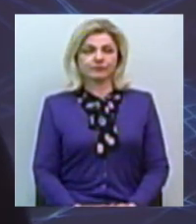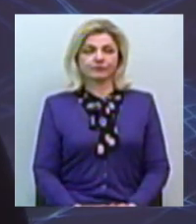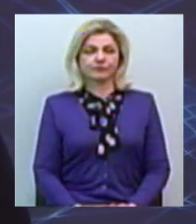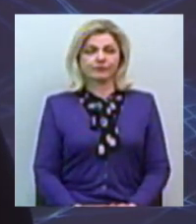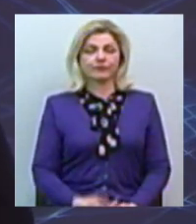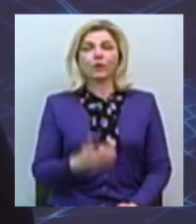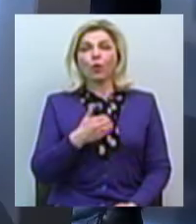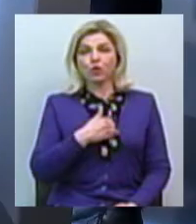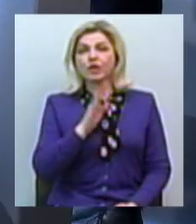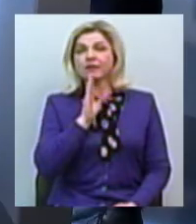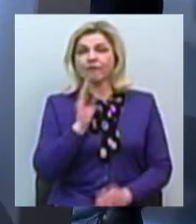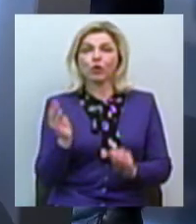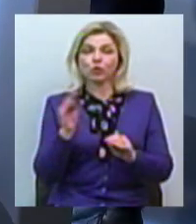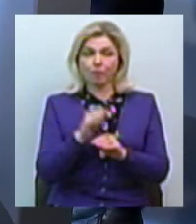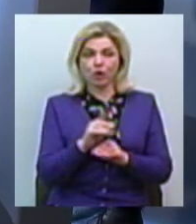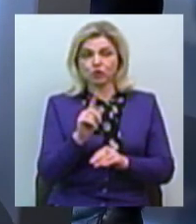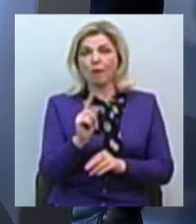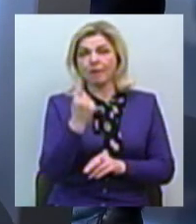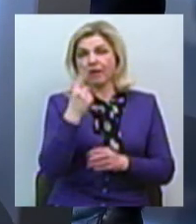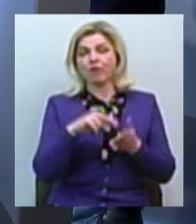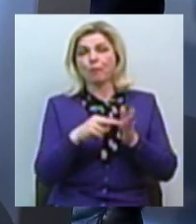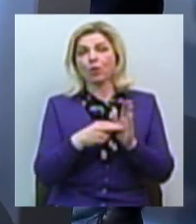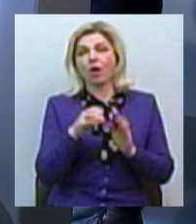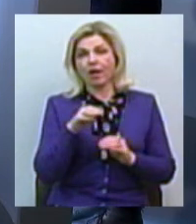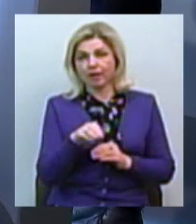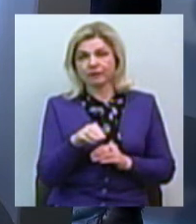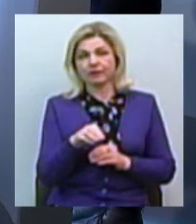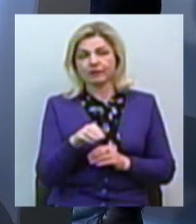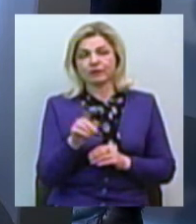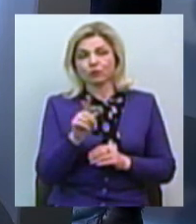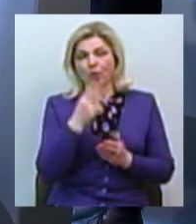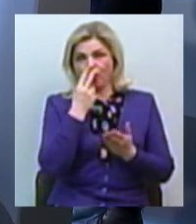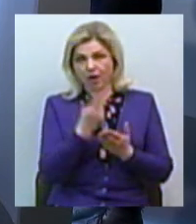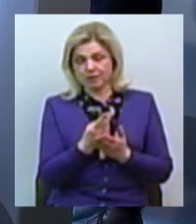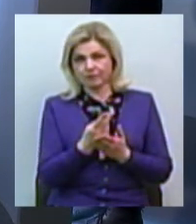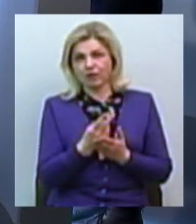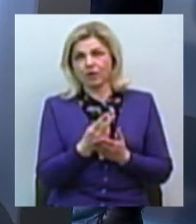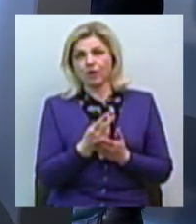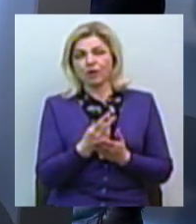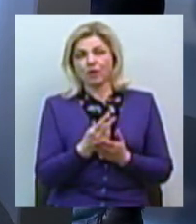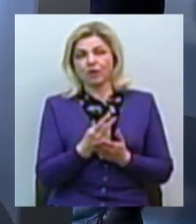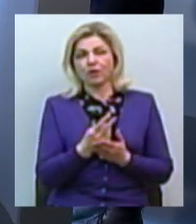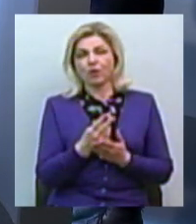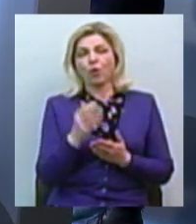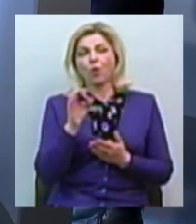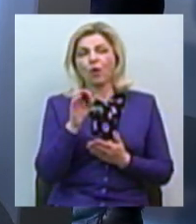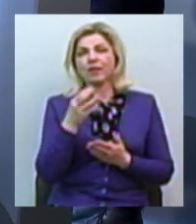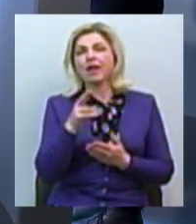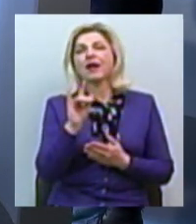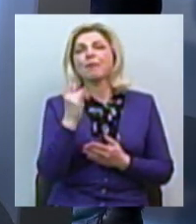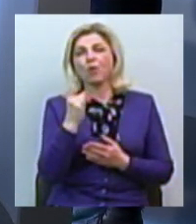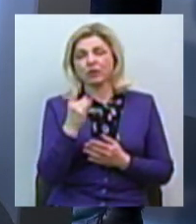ще хотіла додати щодо першого проєкту, який ми показували, Медлет, щодо покривальця, да, жовтяниці. Ви